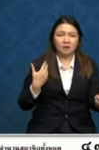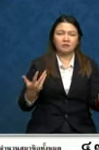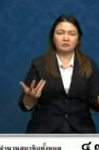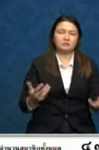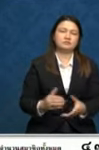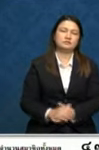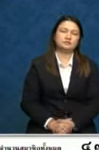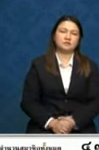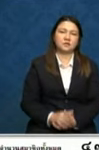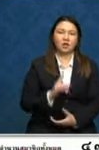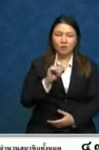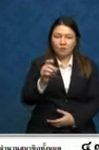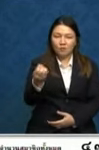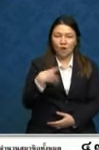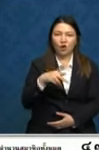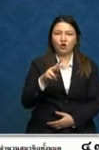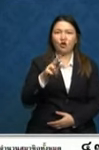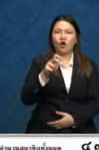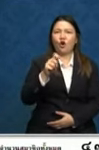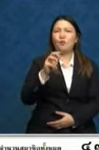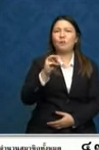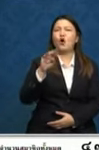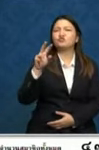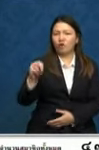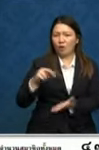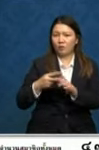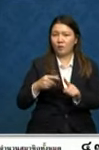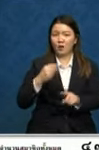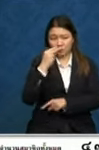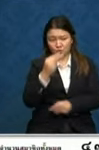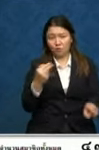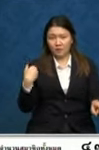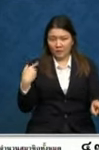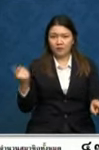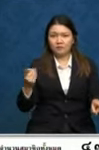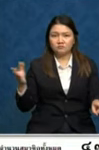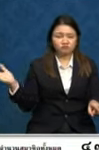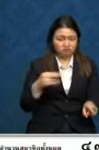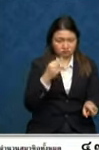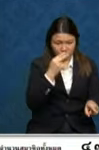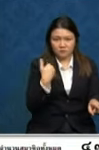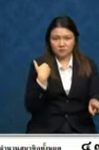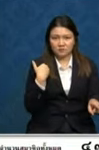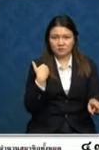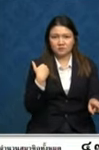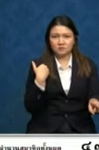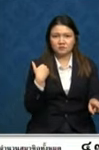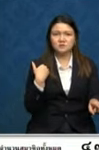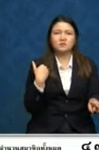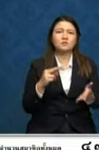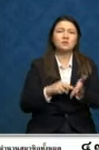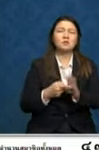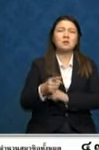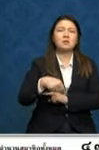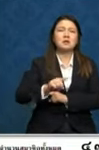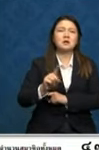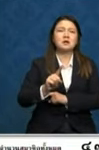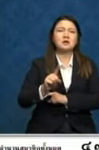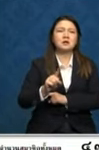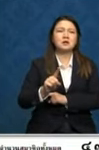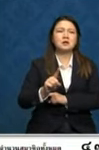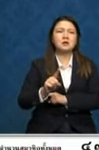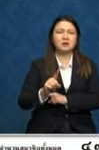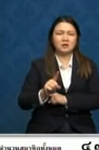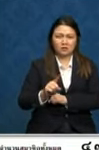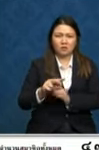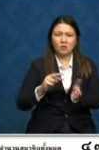ว่าไม่มั่นคงกลมน.มาดูเขาสักทีไหมมาทีไรก็เดี๋ยวแหมาเพื่อไปเลยมาตึกแหเพื่อเอาปล